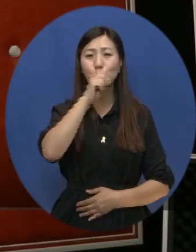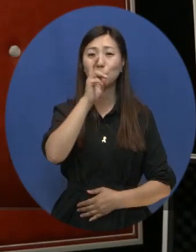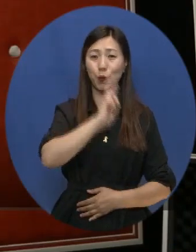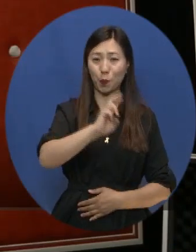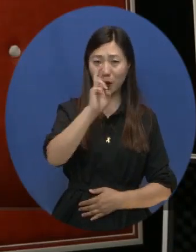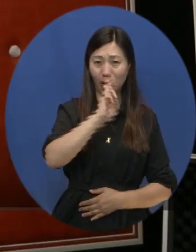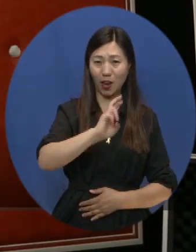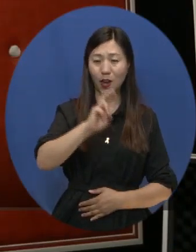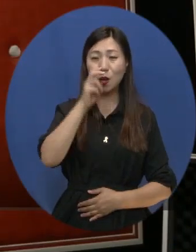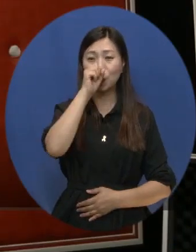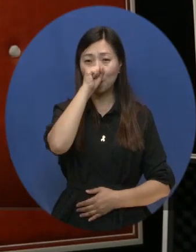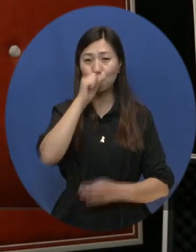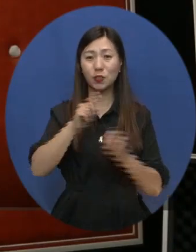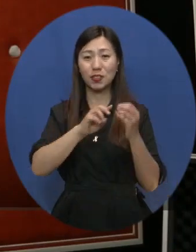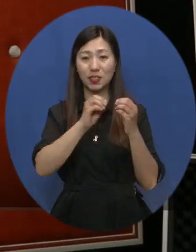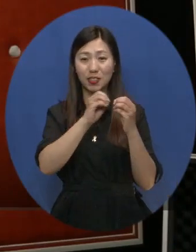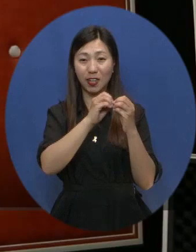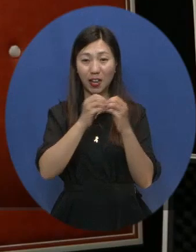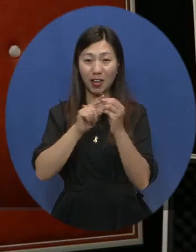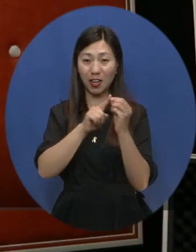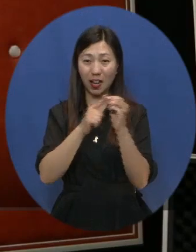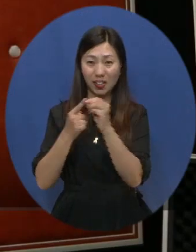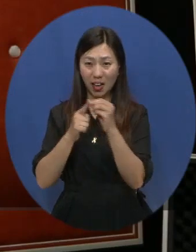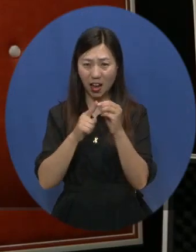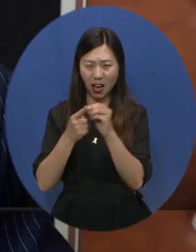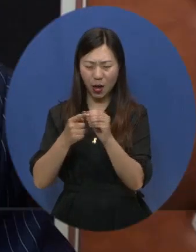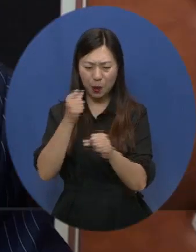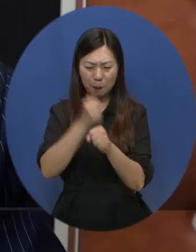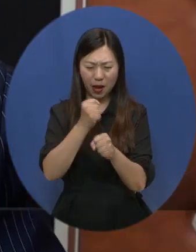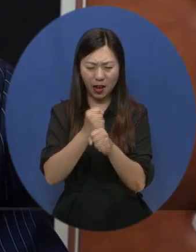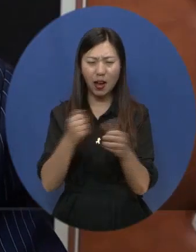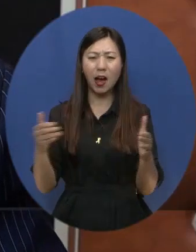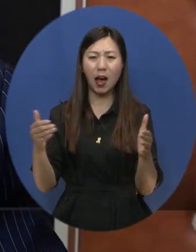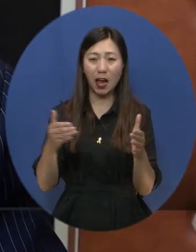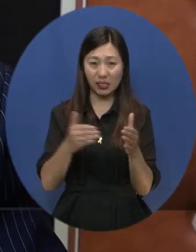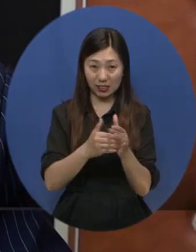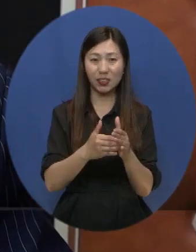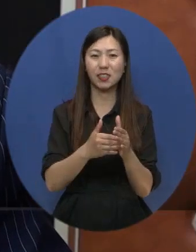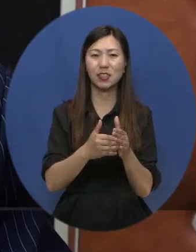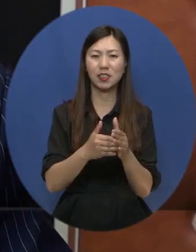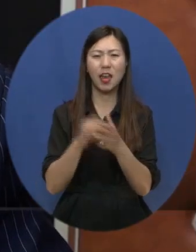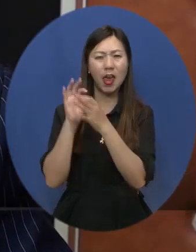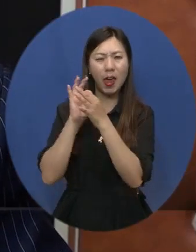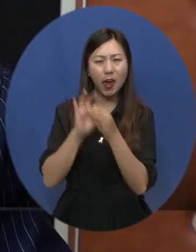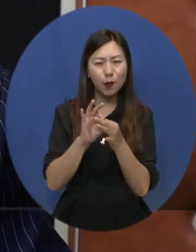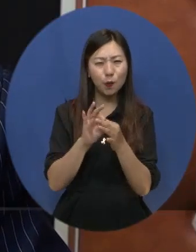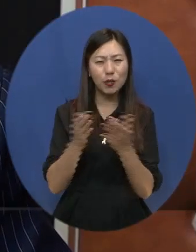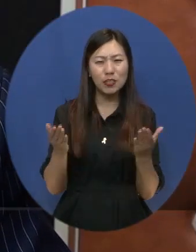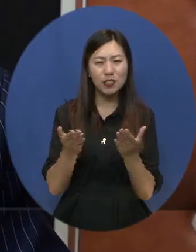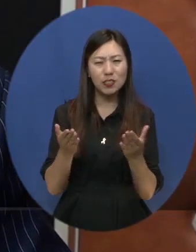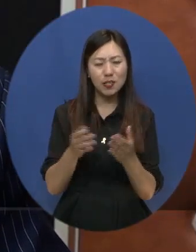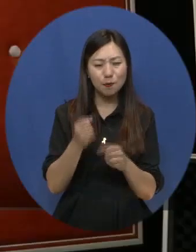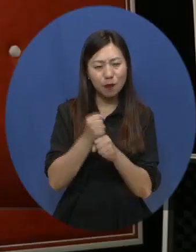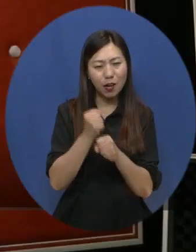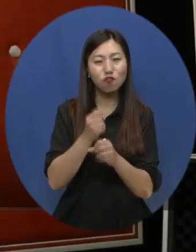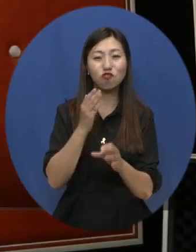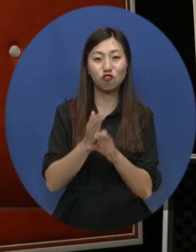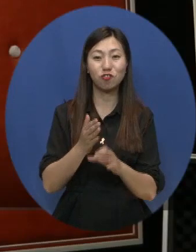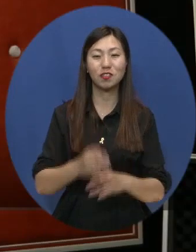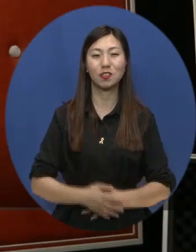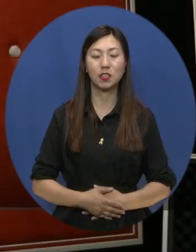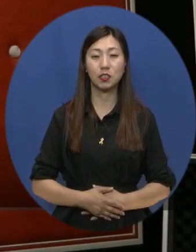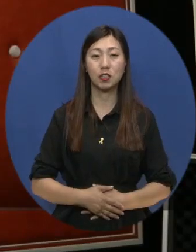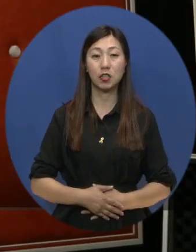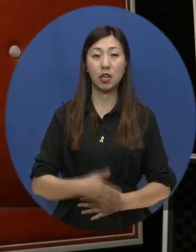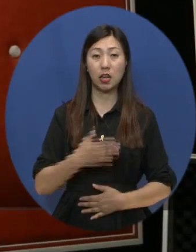뭐 마음에 드는 음악이 나올 때까지 계속 작업 중이에요. 자신이